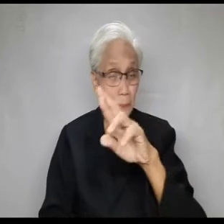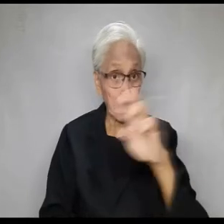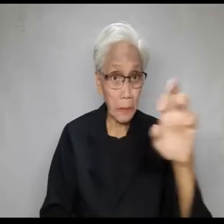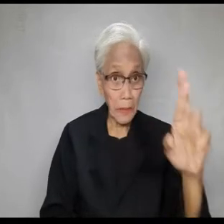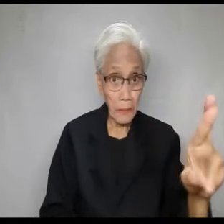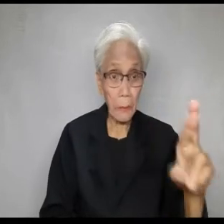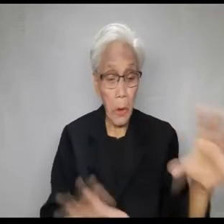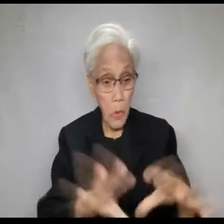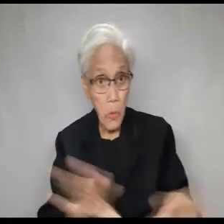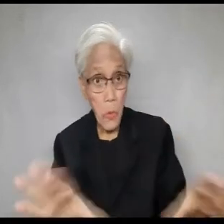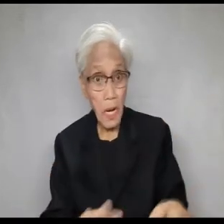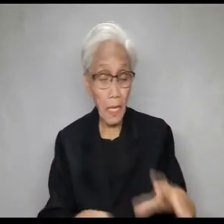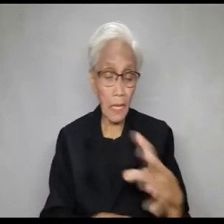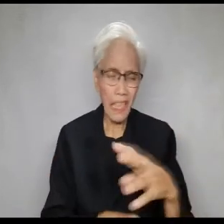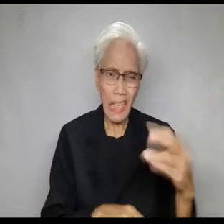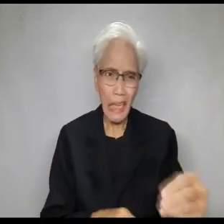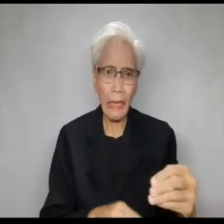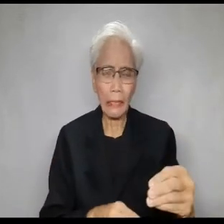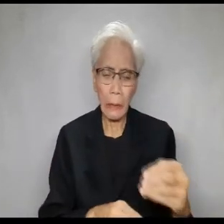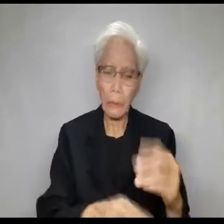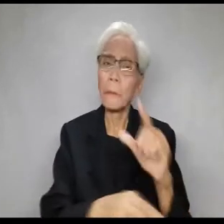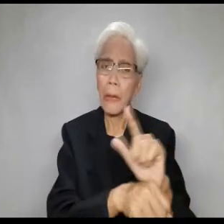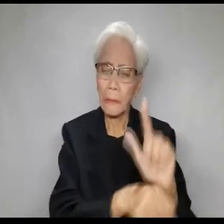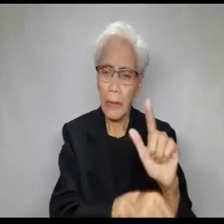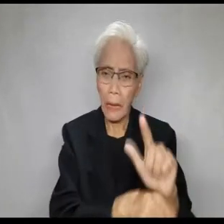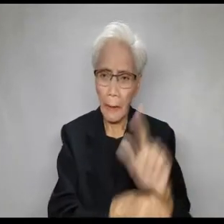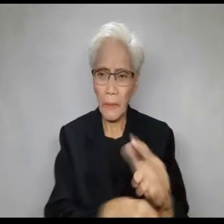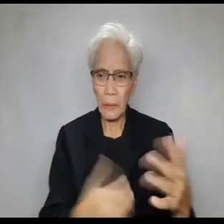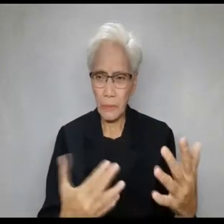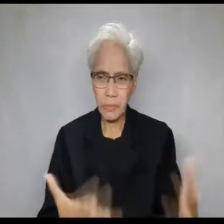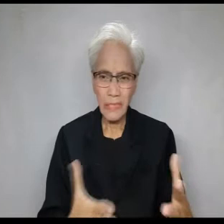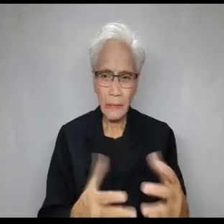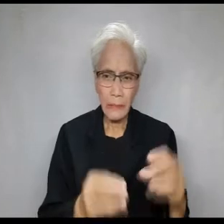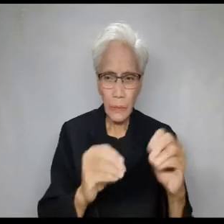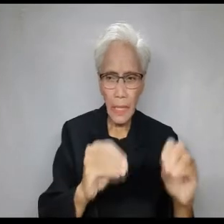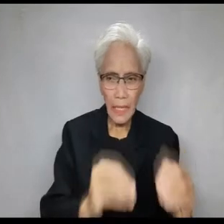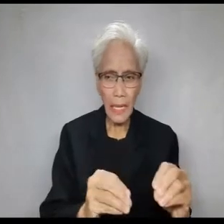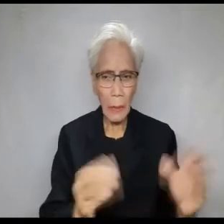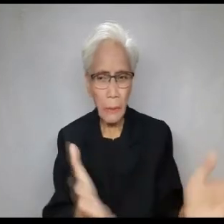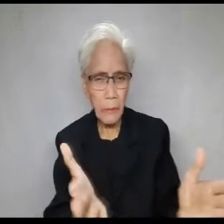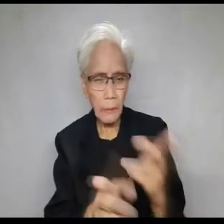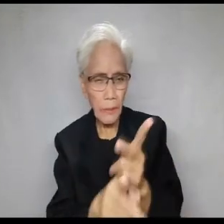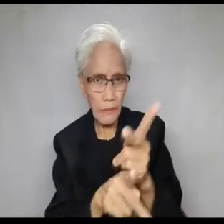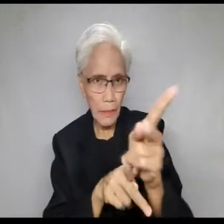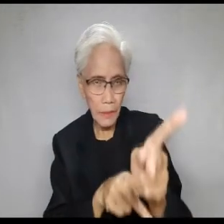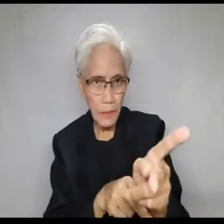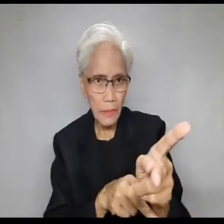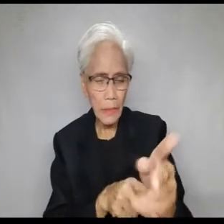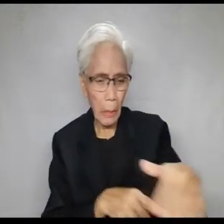career, inconsistent work and productivity, erratic professional pursuits,